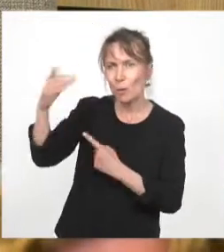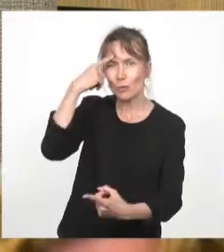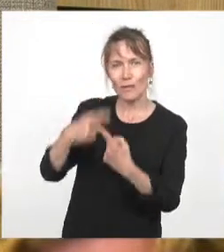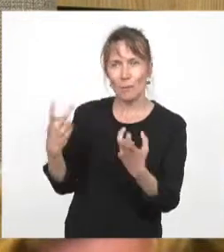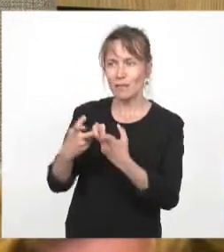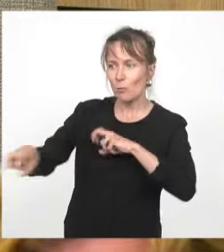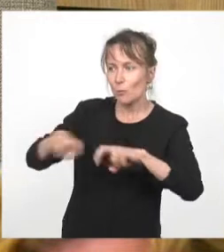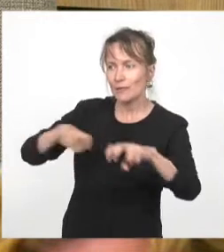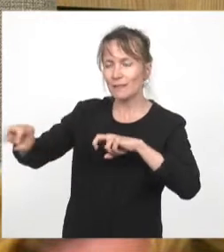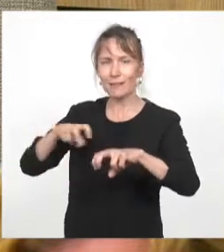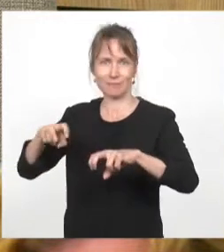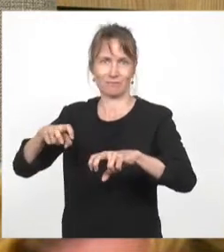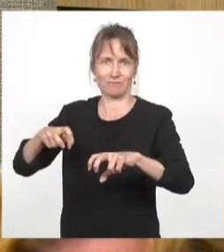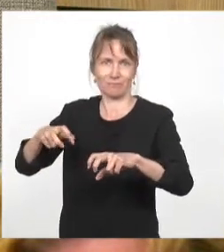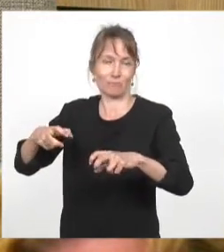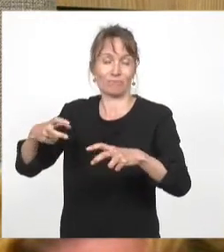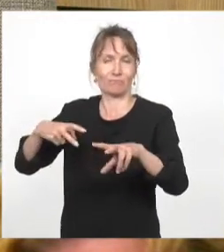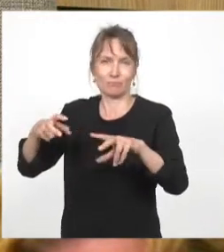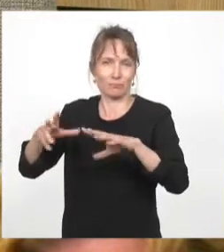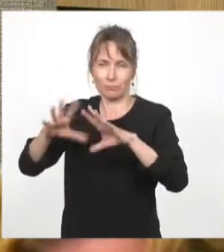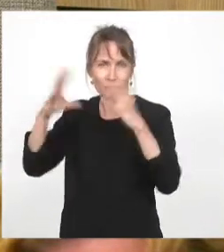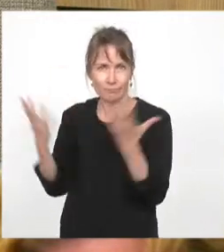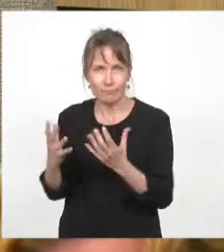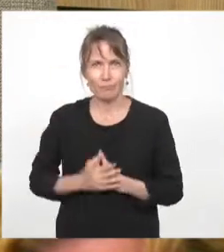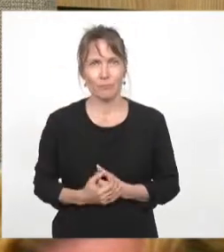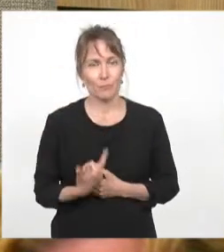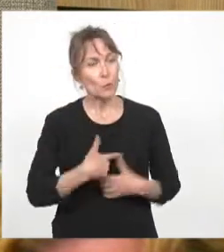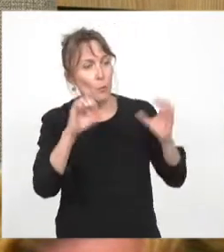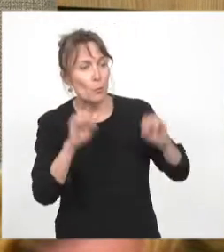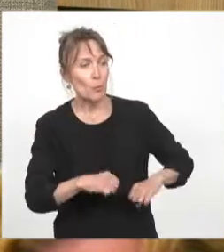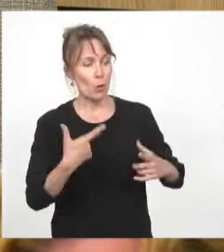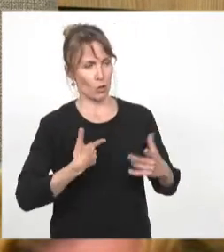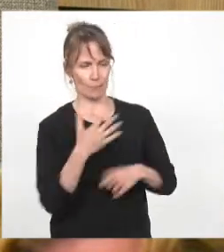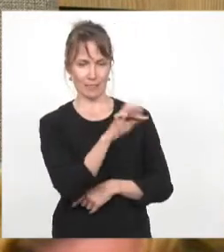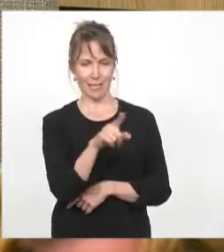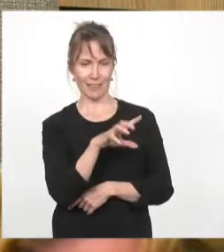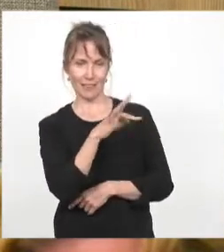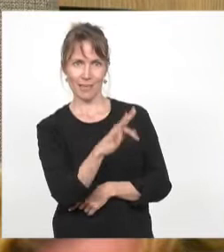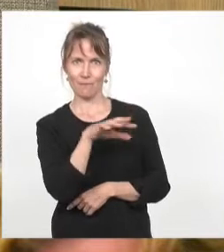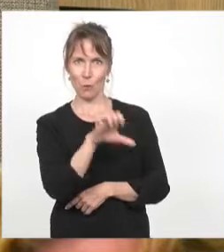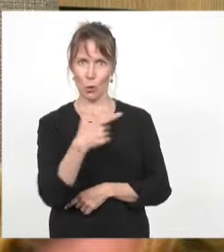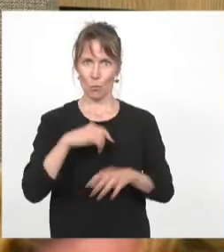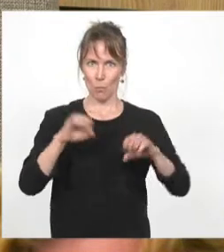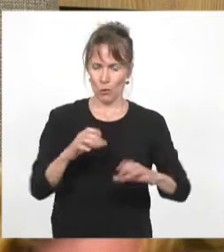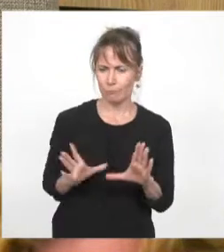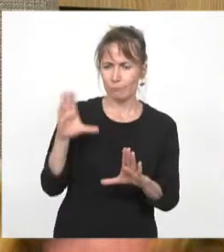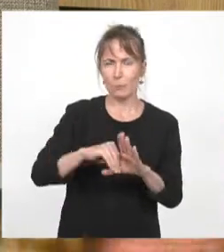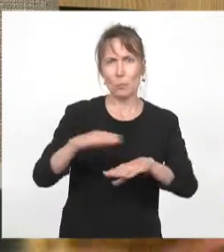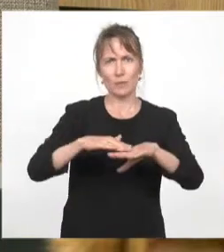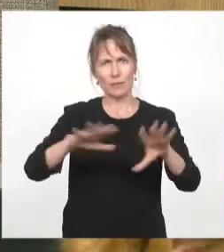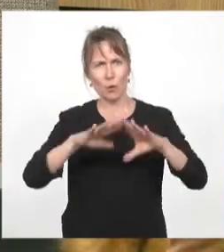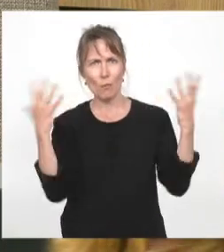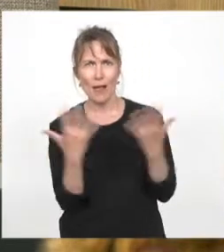mobilité. Nous aurions pu tirer parti de l'arrivée de la ZFE dans le débat public pour l'inscrire dans une politique plus globale en faveur des mobilités